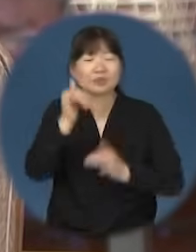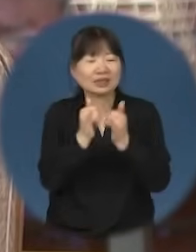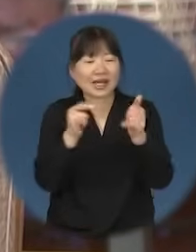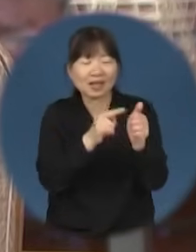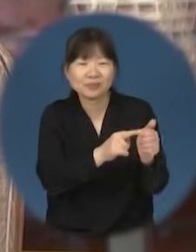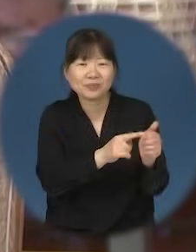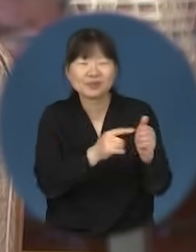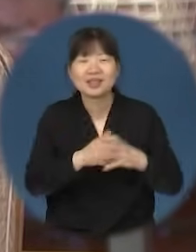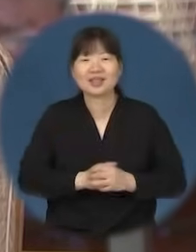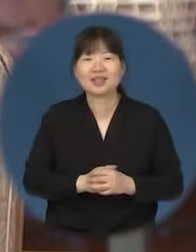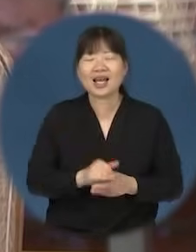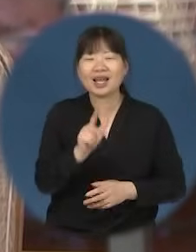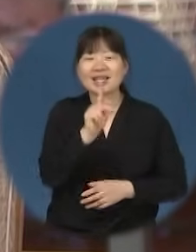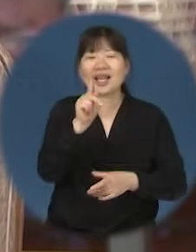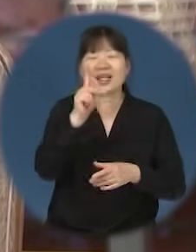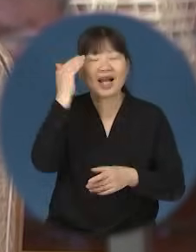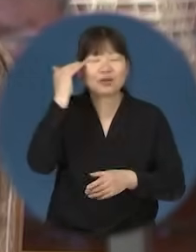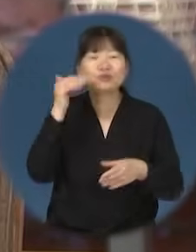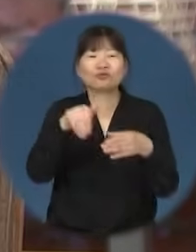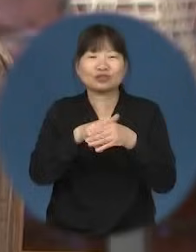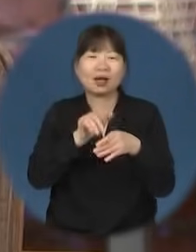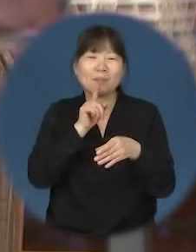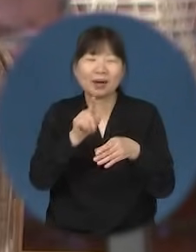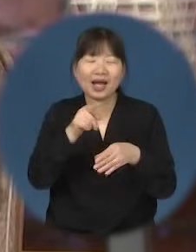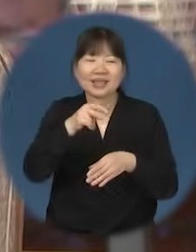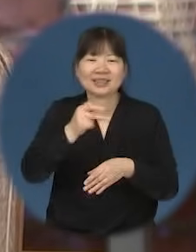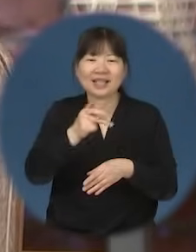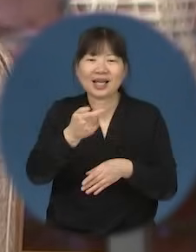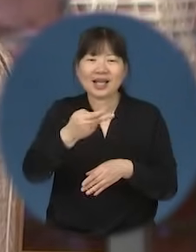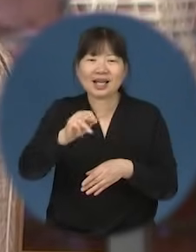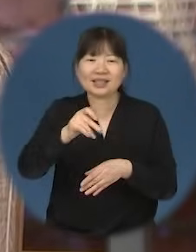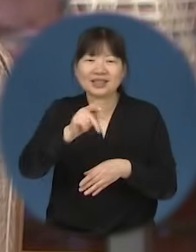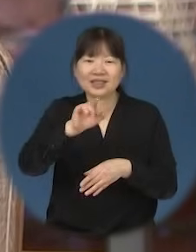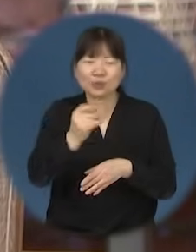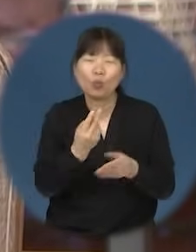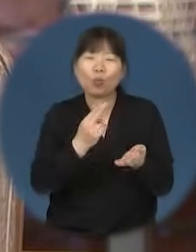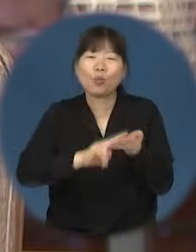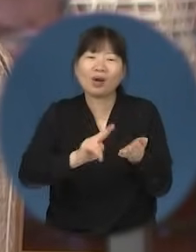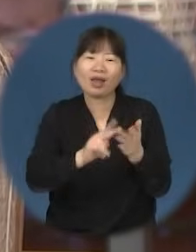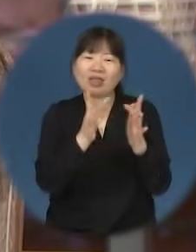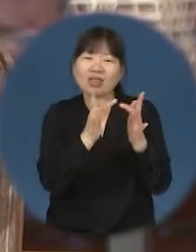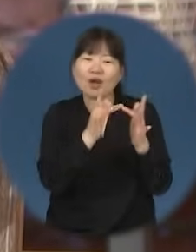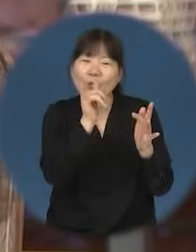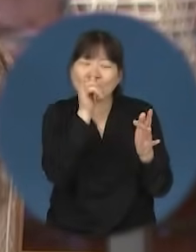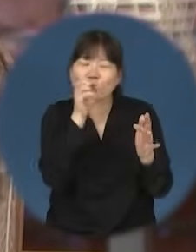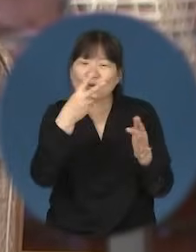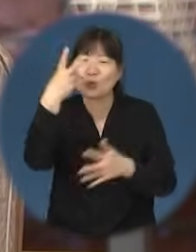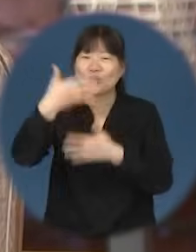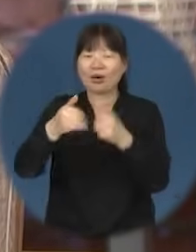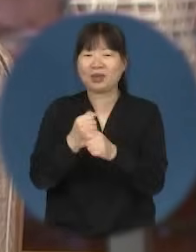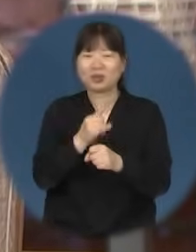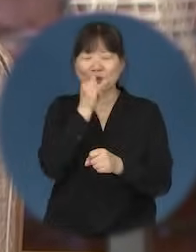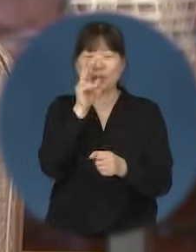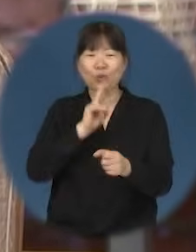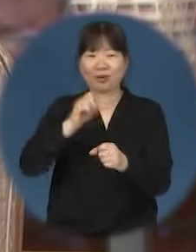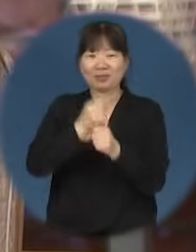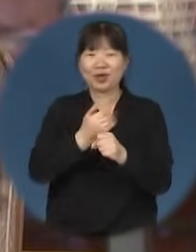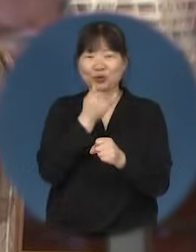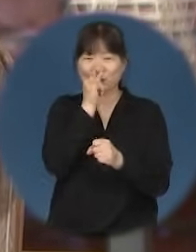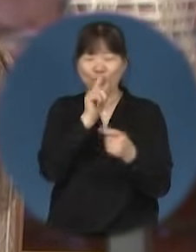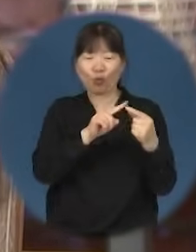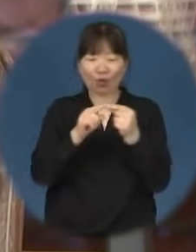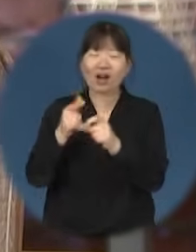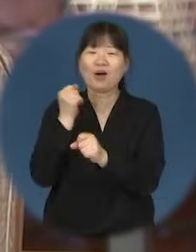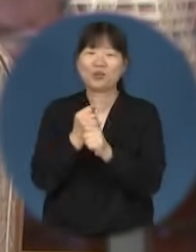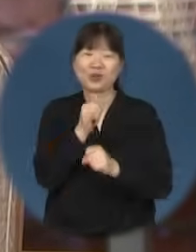뭐 K컬처 해가지고 뭐 시나리오도 적고 웹툰도 있고 뭐 영화도 만들고 음악도 만들고